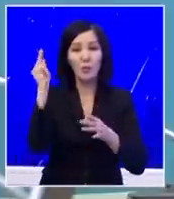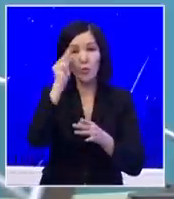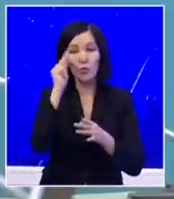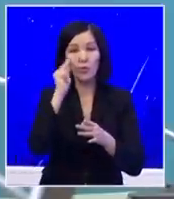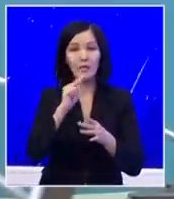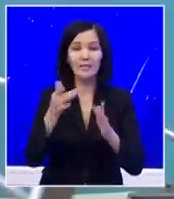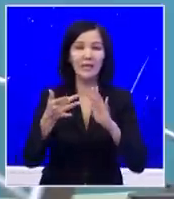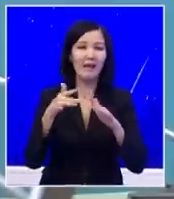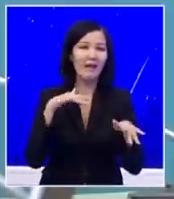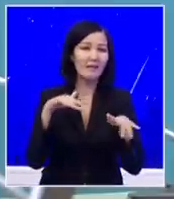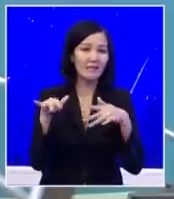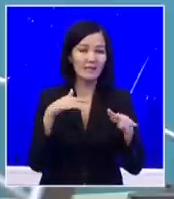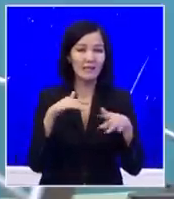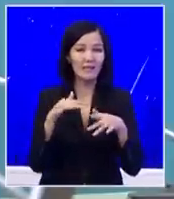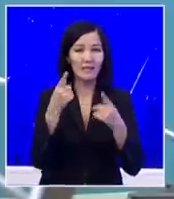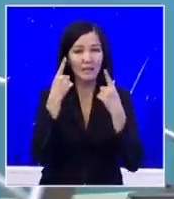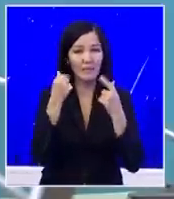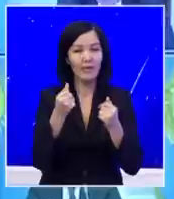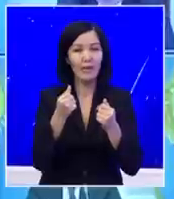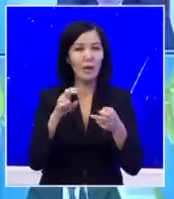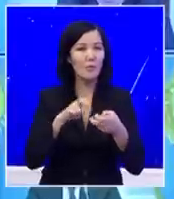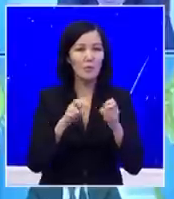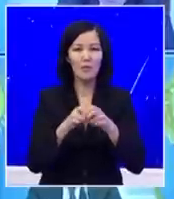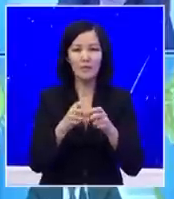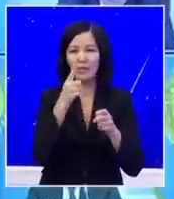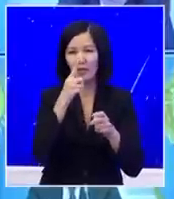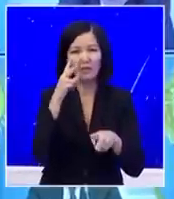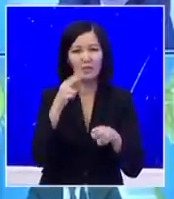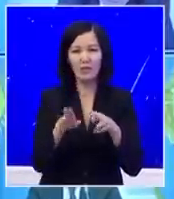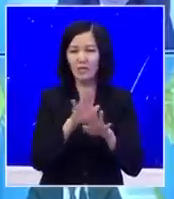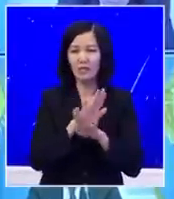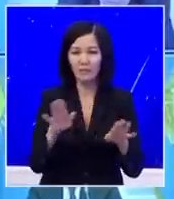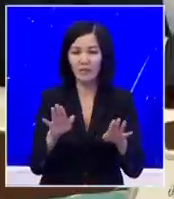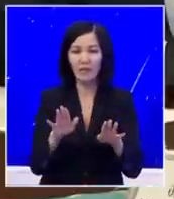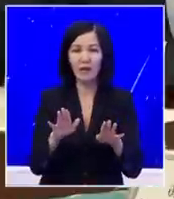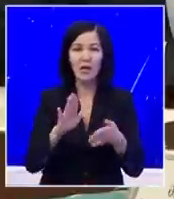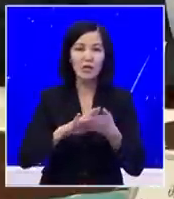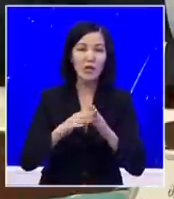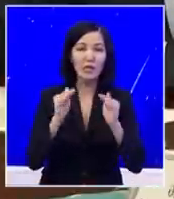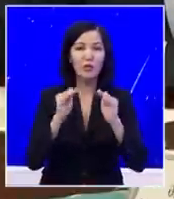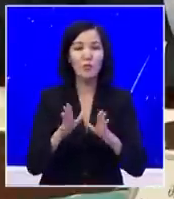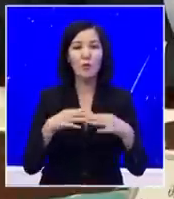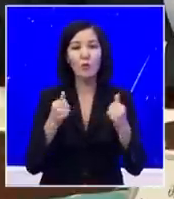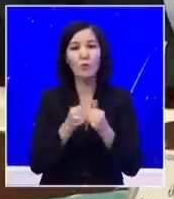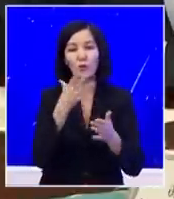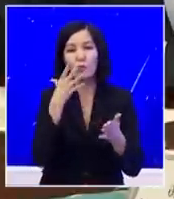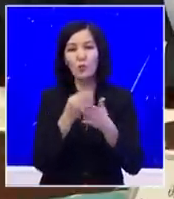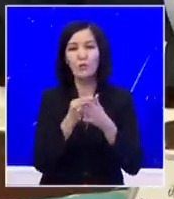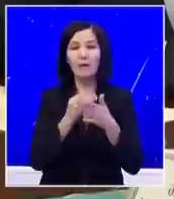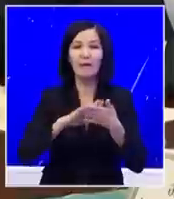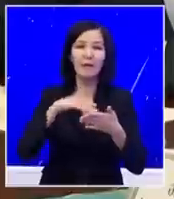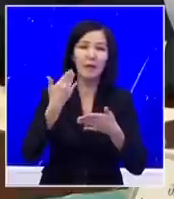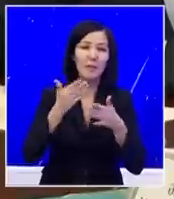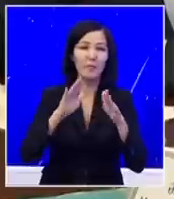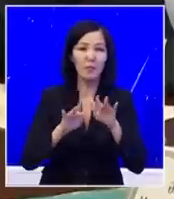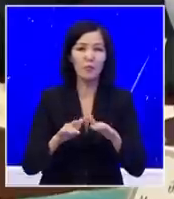интернет жүйеміздің өте әлсіз екенін білдік. Бұл мәселе жақын арада шешілмейтінін көрсетті. Жағдайы төмен отбасы өз балаларына компьютер сатып әпере